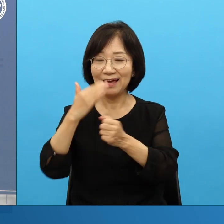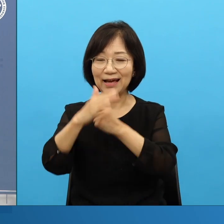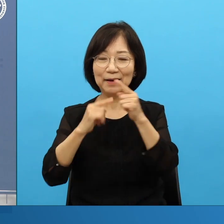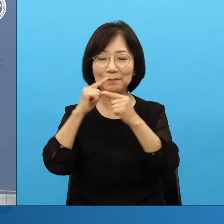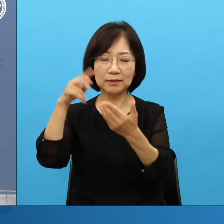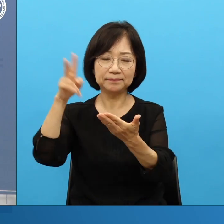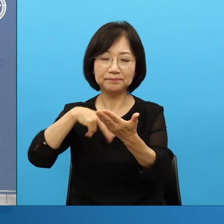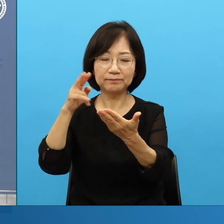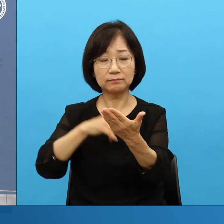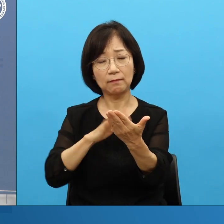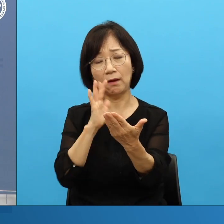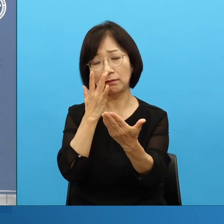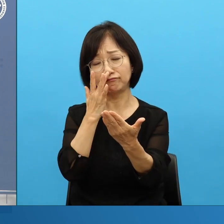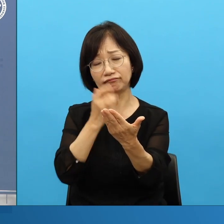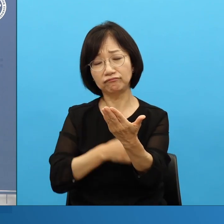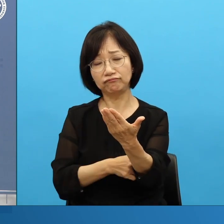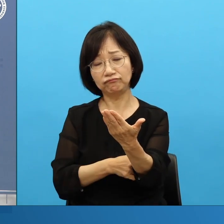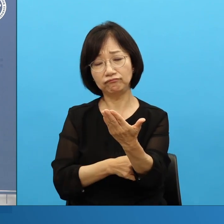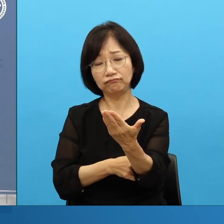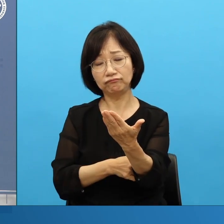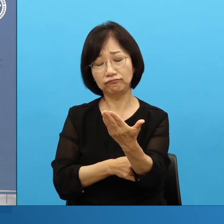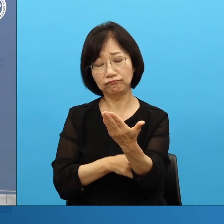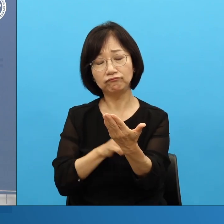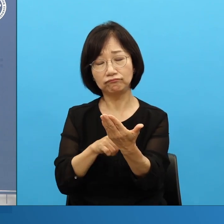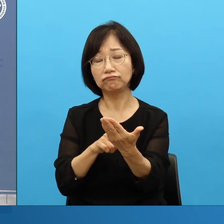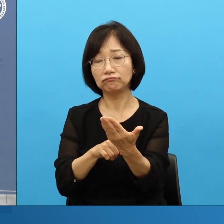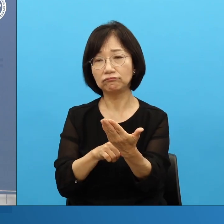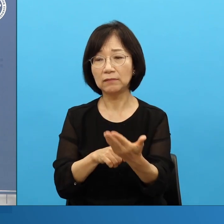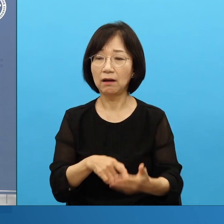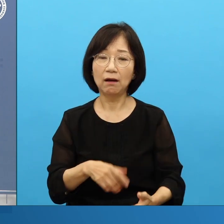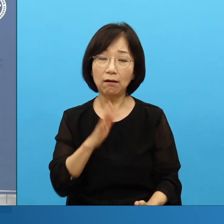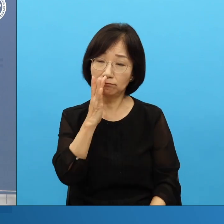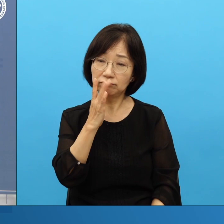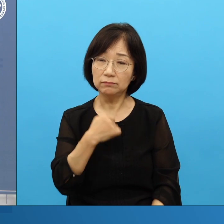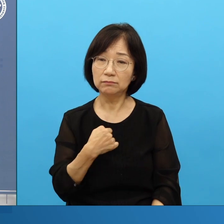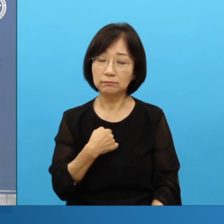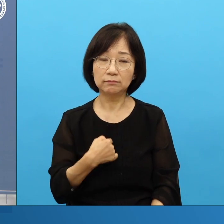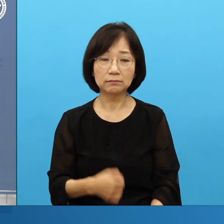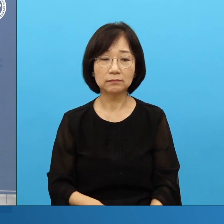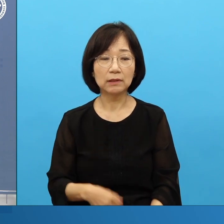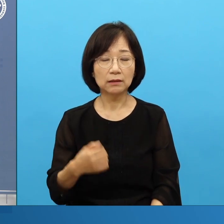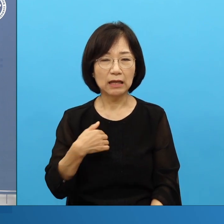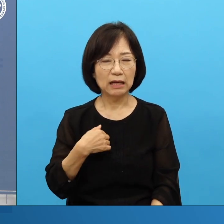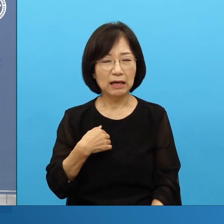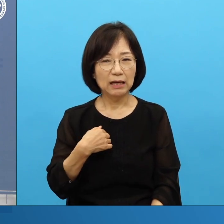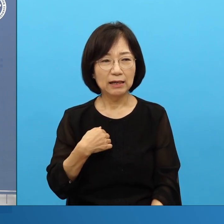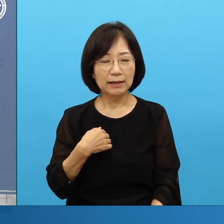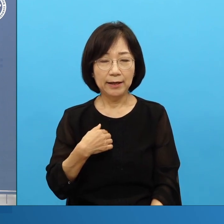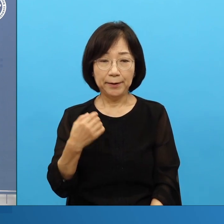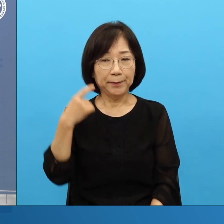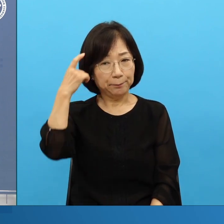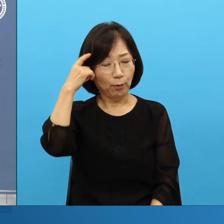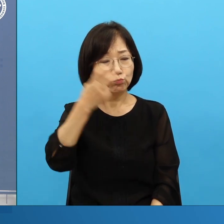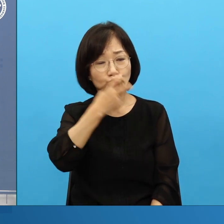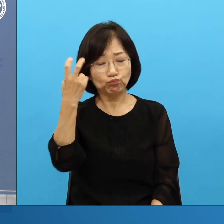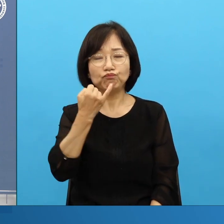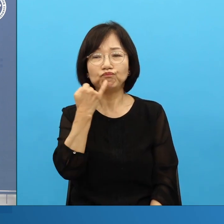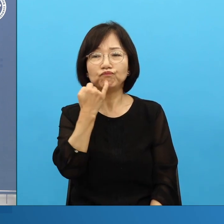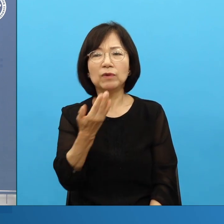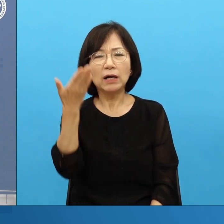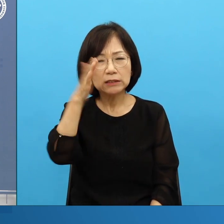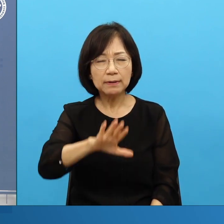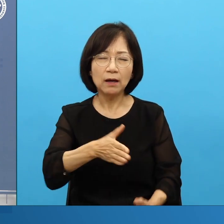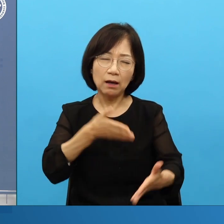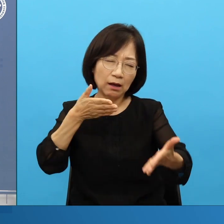돼도 그렇게 머리 나쁜 사람이 아닌데 노력해도 안 되더라니까요. What can I do? It's not that I had a bad head or bad brain, but nothing worked for me.